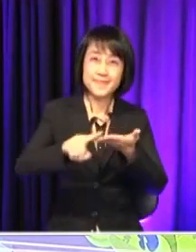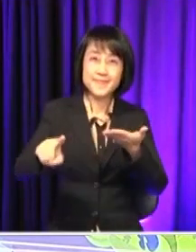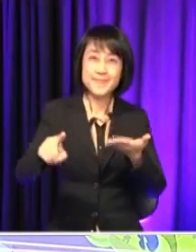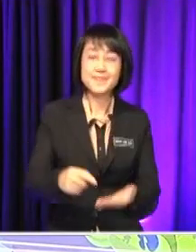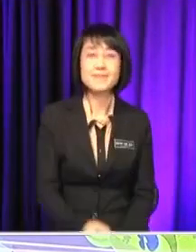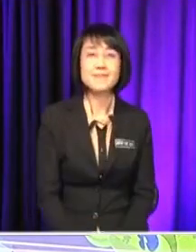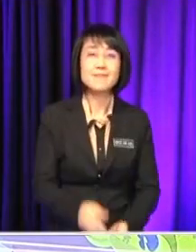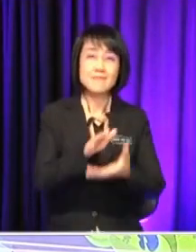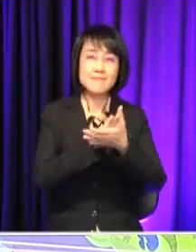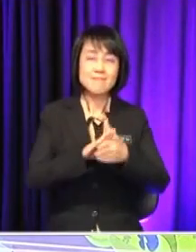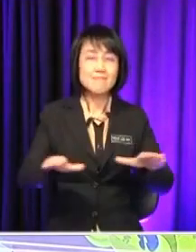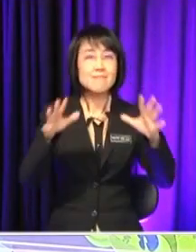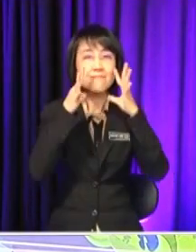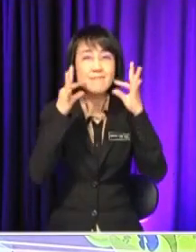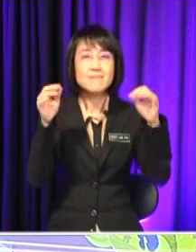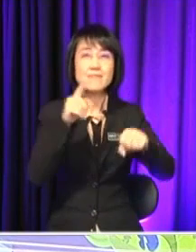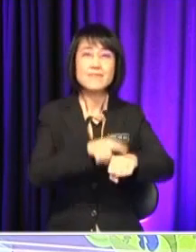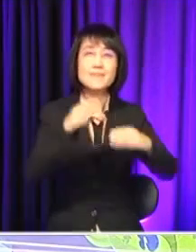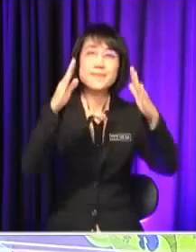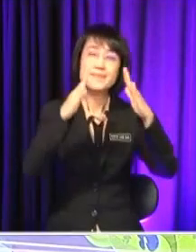ketidaksamaan di rumah